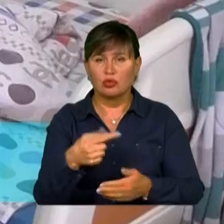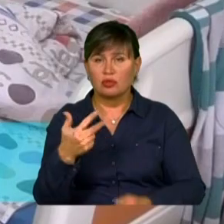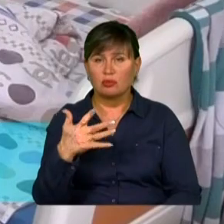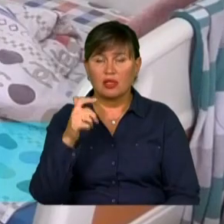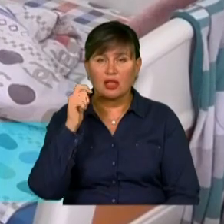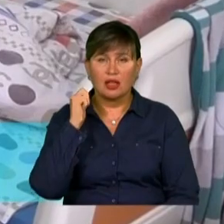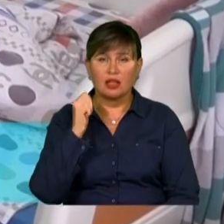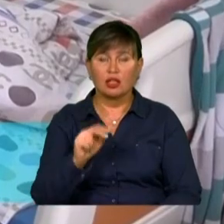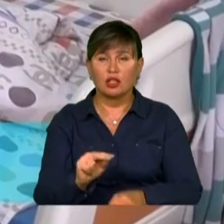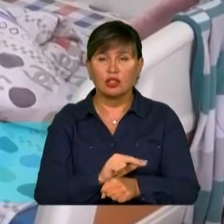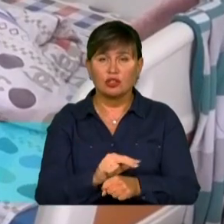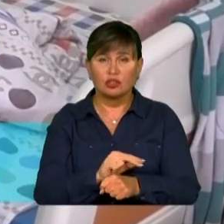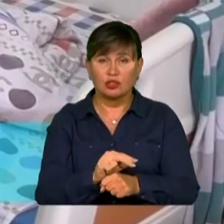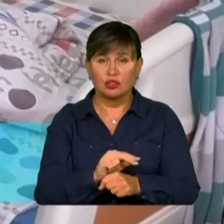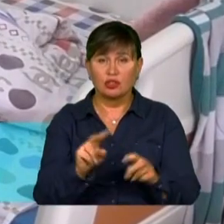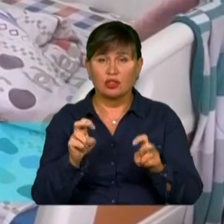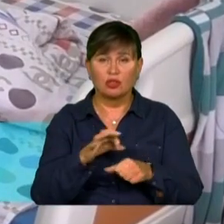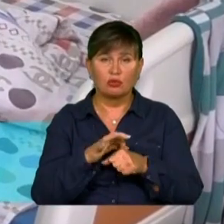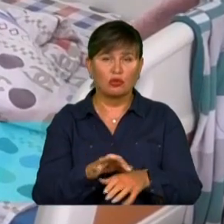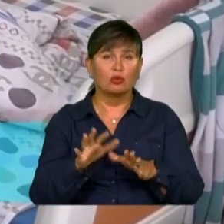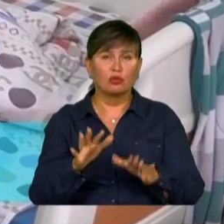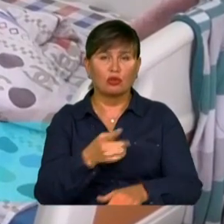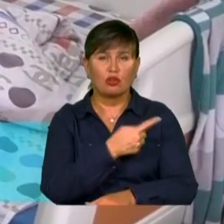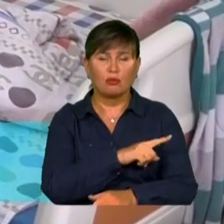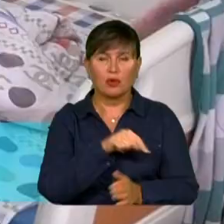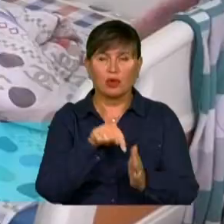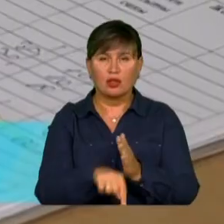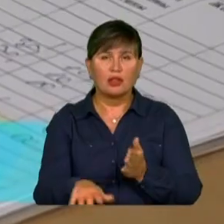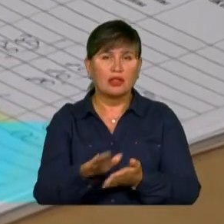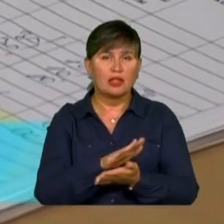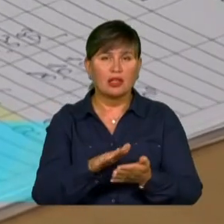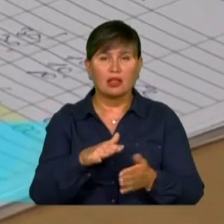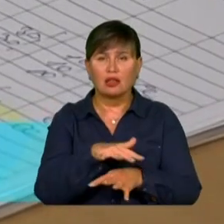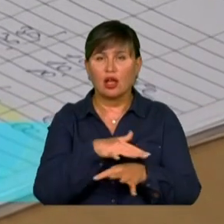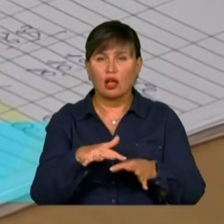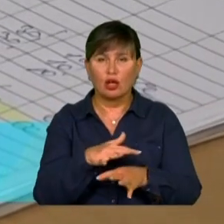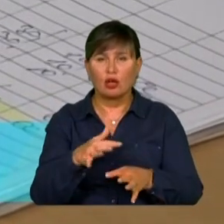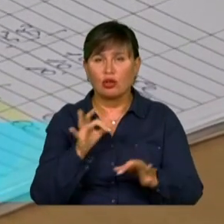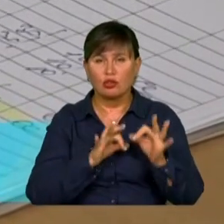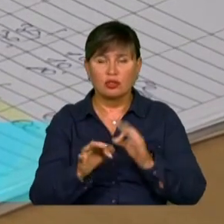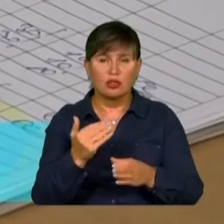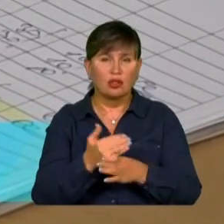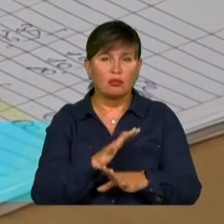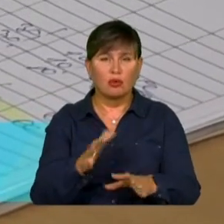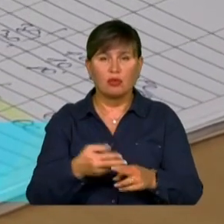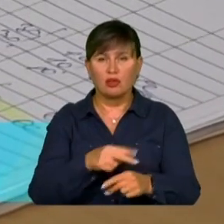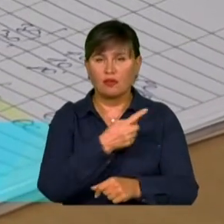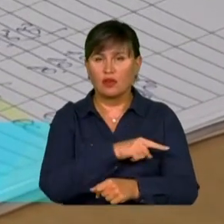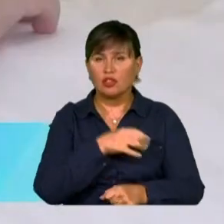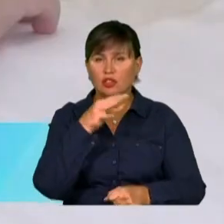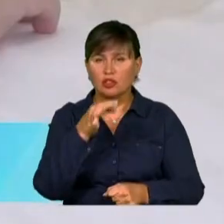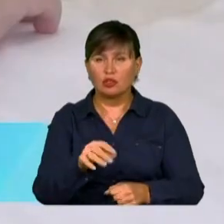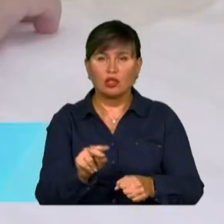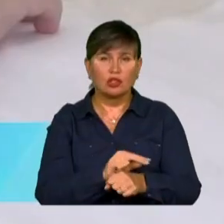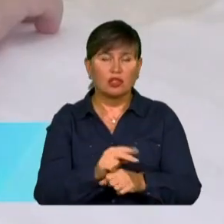лет. Лечение эхинококкоза проводится только в стационаре, и никакие народные средства не помогут. Поэтому врачи отмечают,